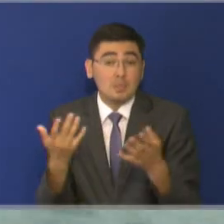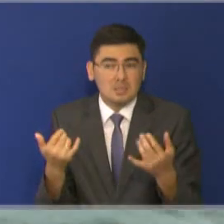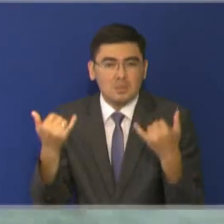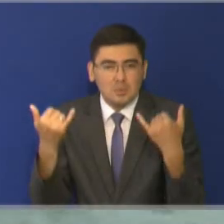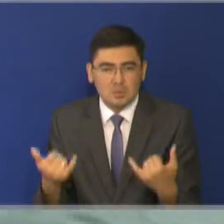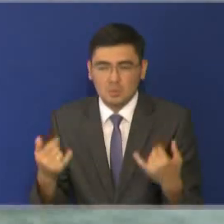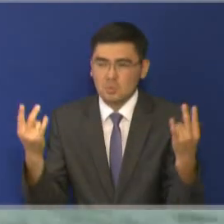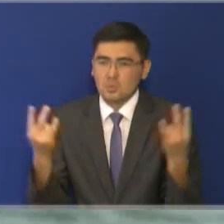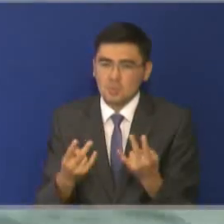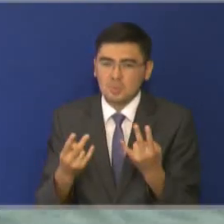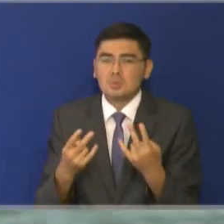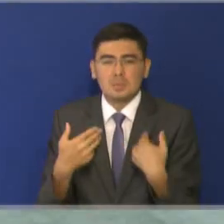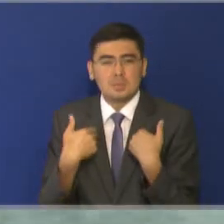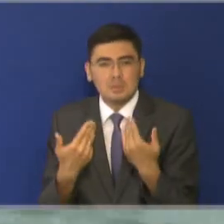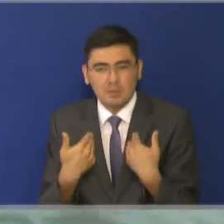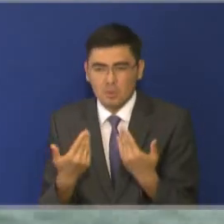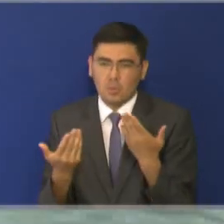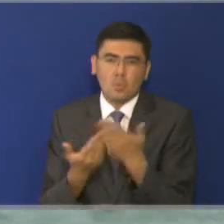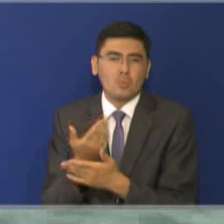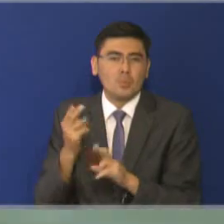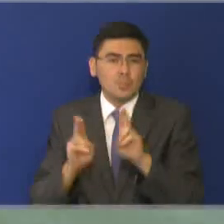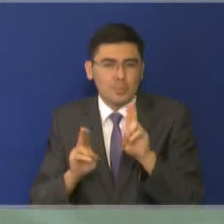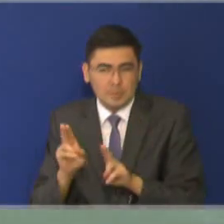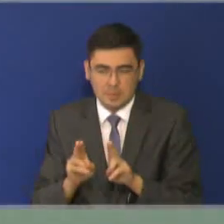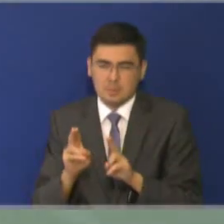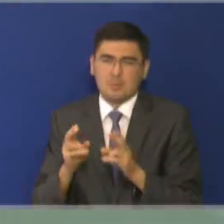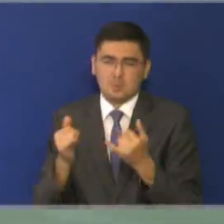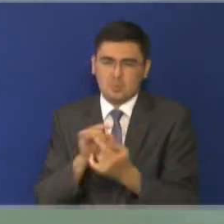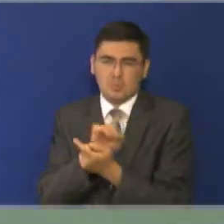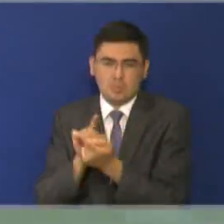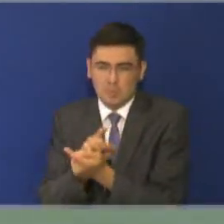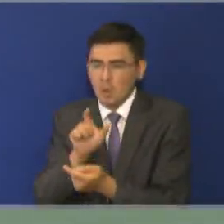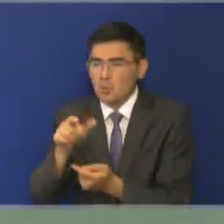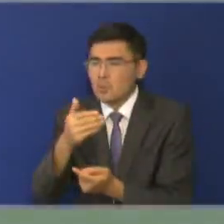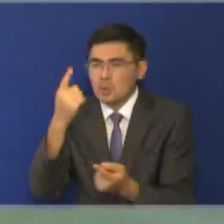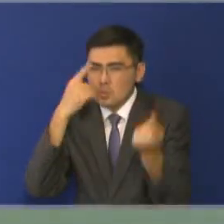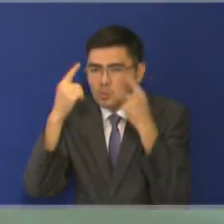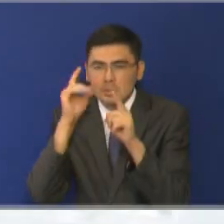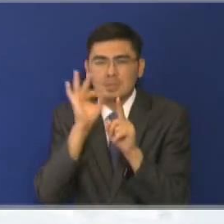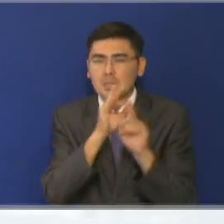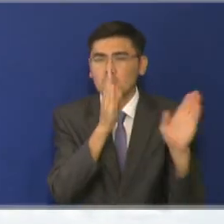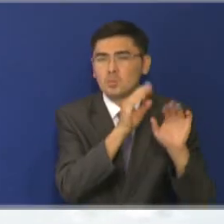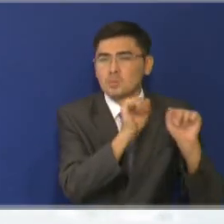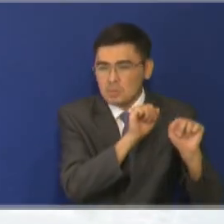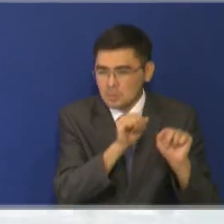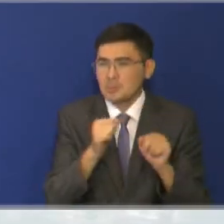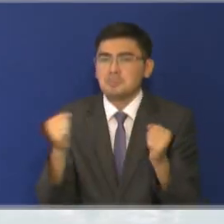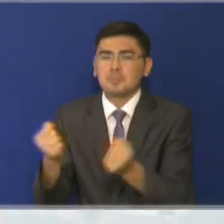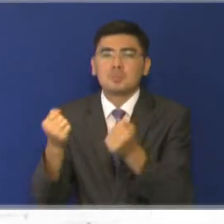жаңартуды, толықтыруды және жаңа тұжырымдамалық шешімдерді талап етеді деп ойлаймын, деп түсіндірді министр отырыс